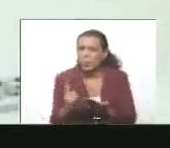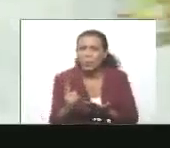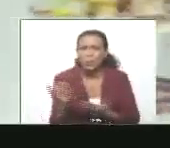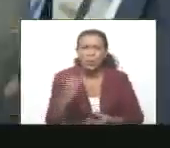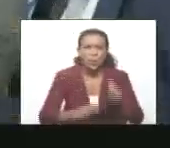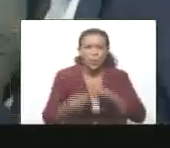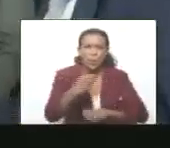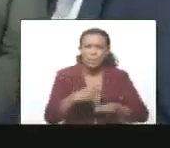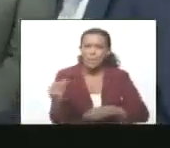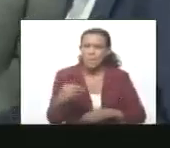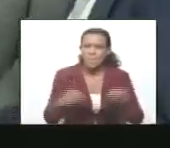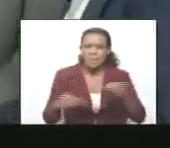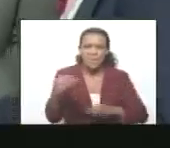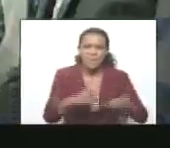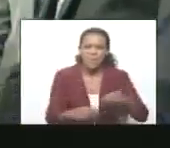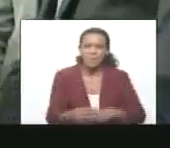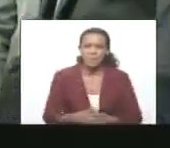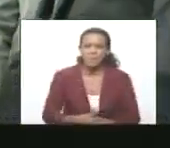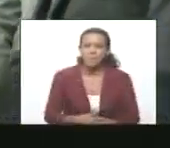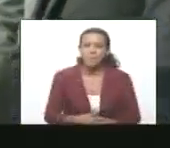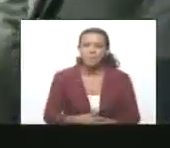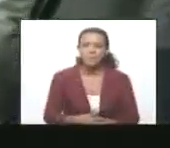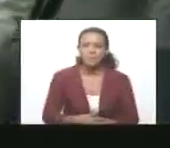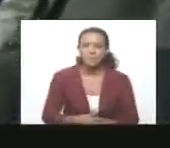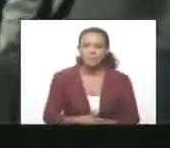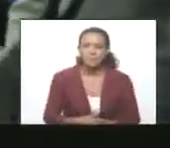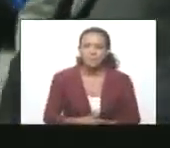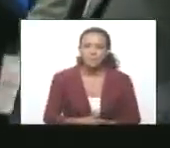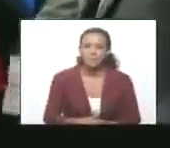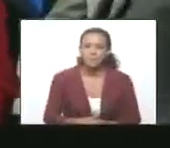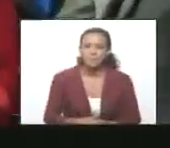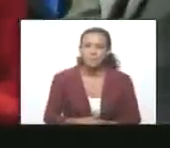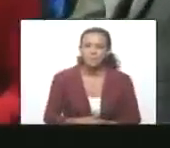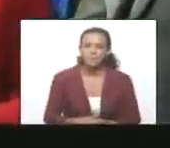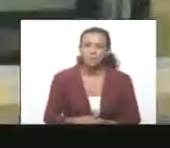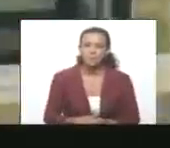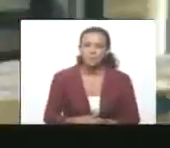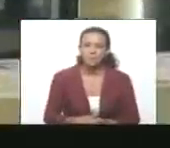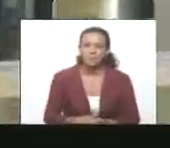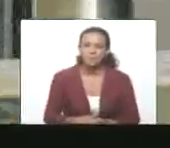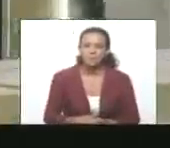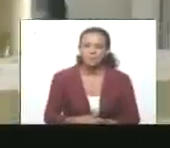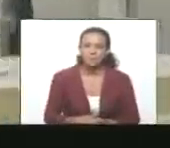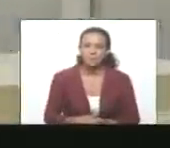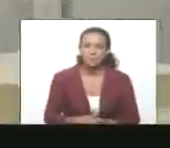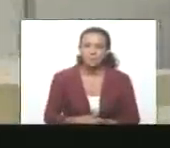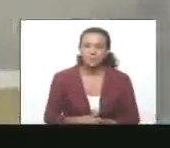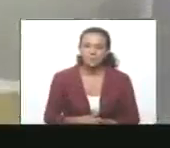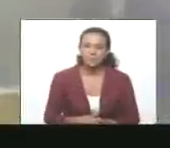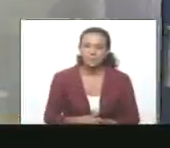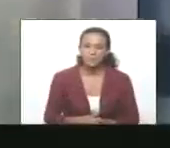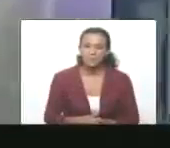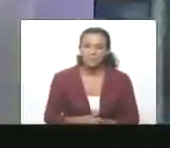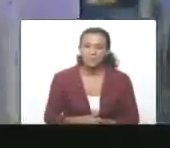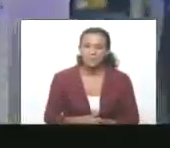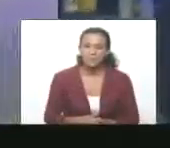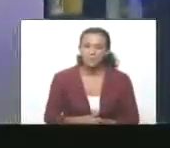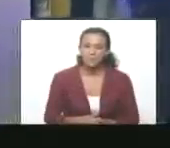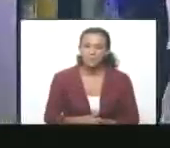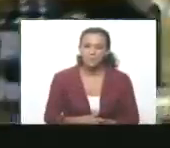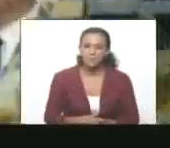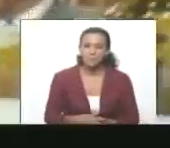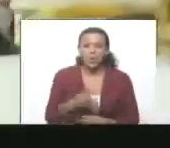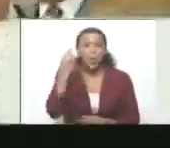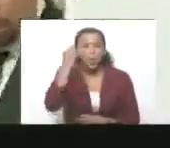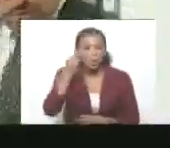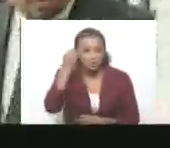Tarım makineleri konusunda burada çok büyük bir potansiyel olduğu için de sadece iktidar Venezuela değil, bütün çevre ülkelerini de besleyebileceğini görüyoruz. Consideramos